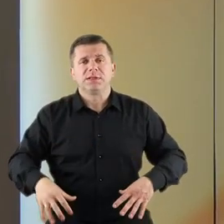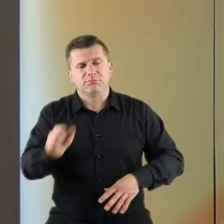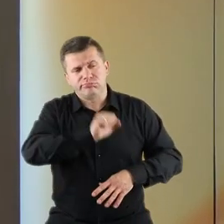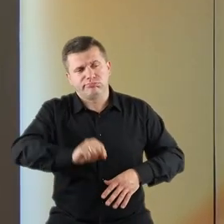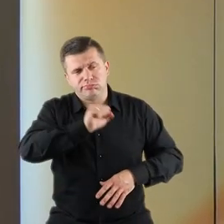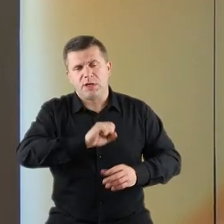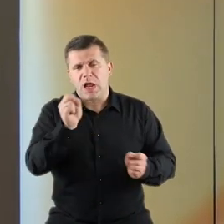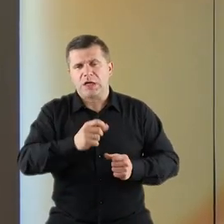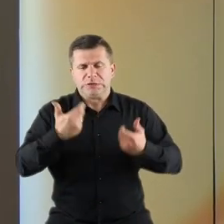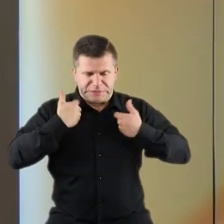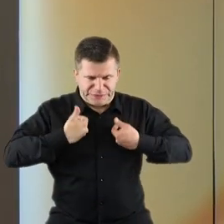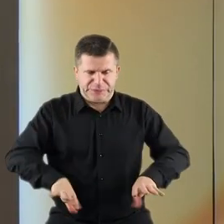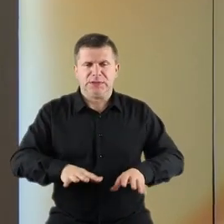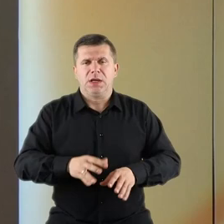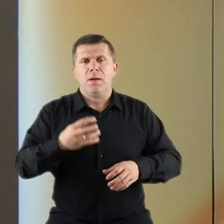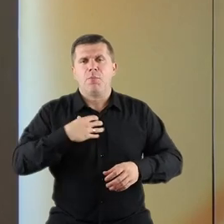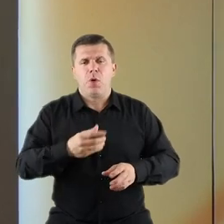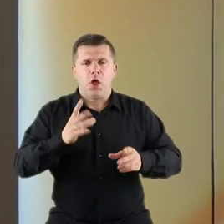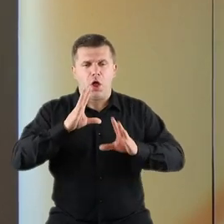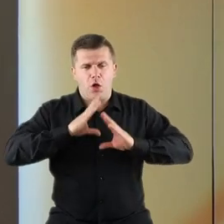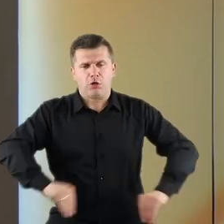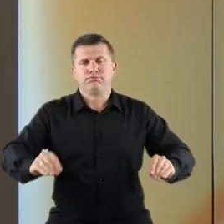przejdzie i ból natychmiast ustania